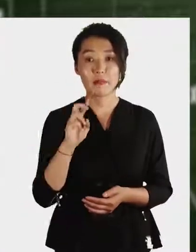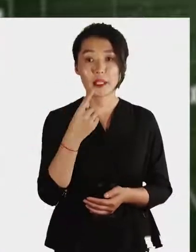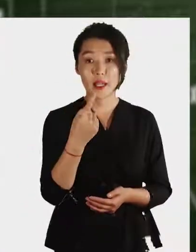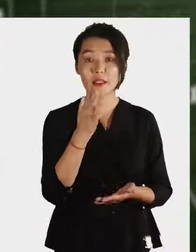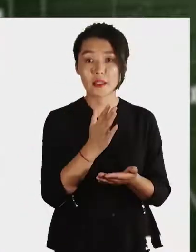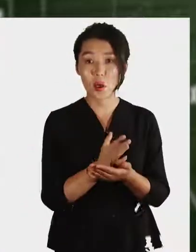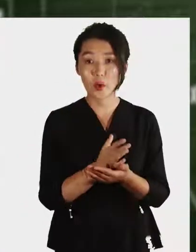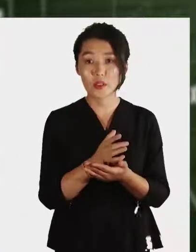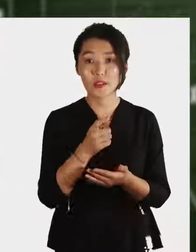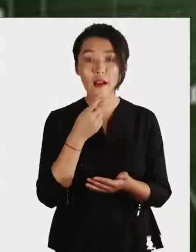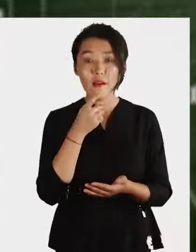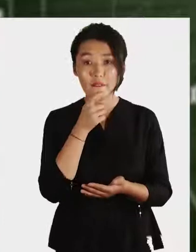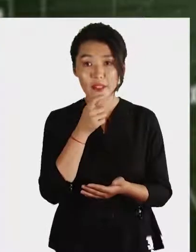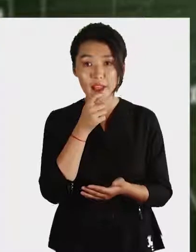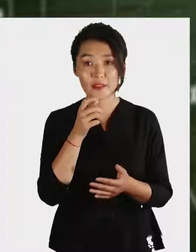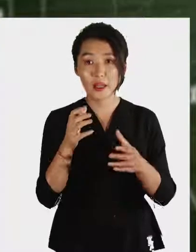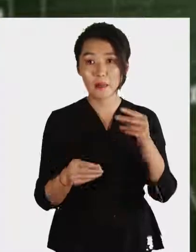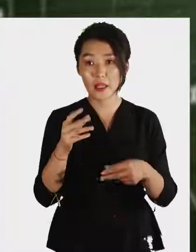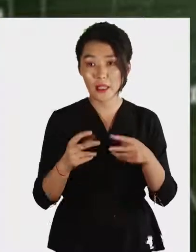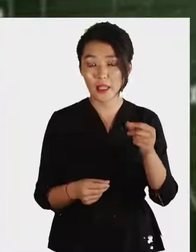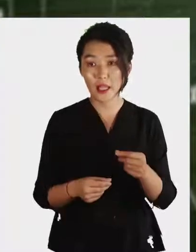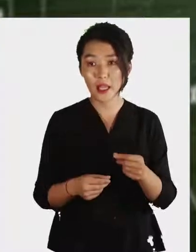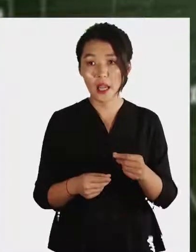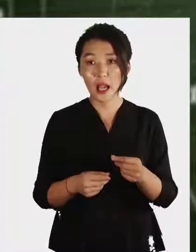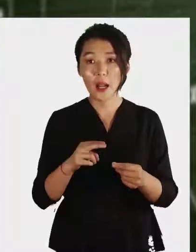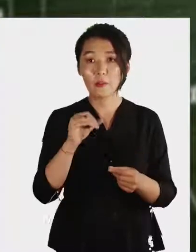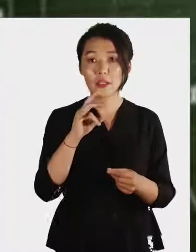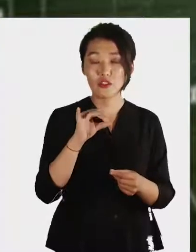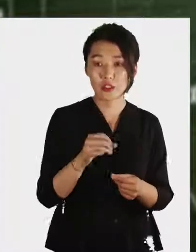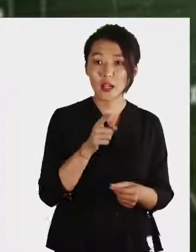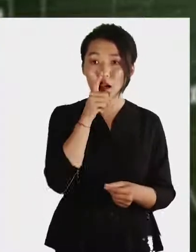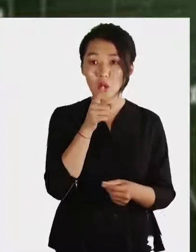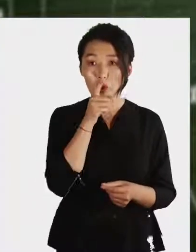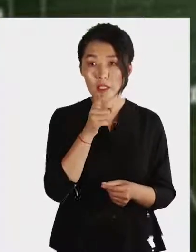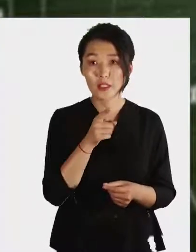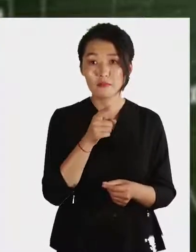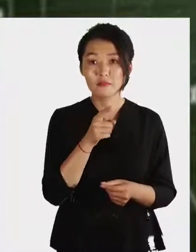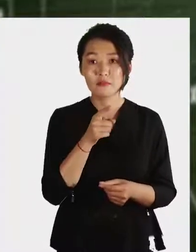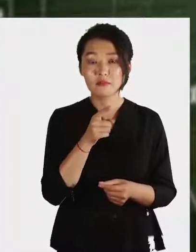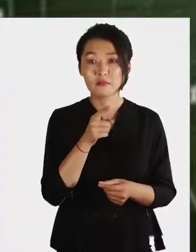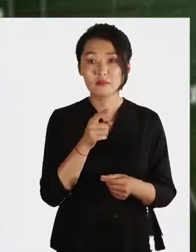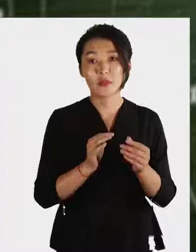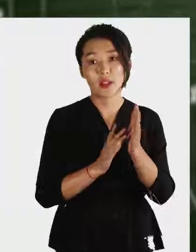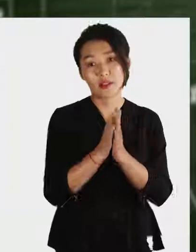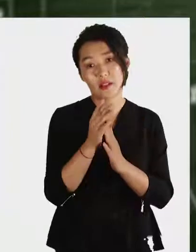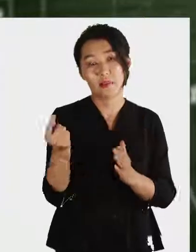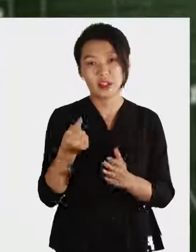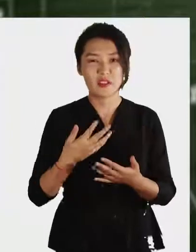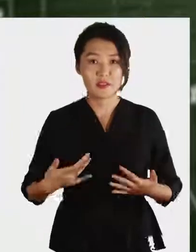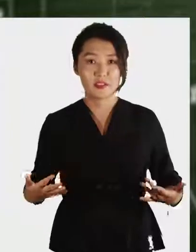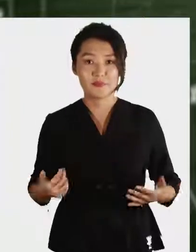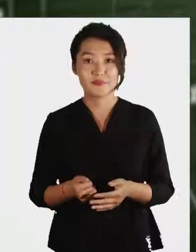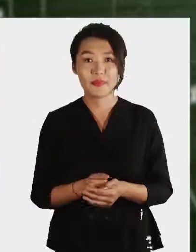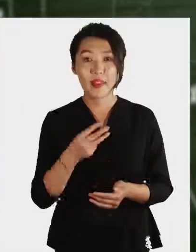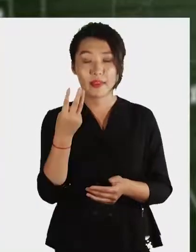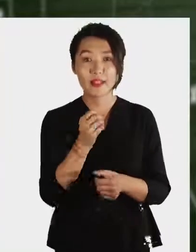подростка. Витамин В1 находится в яйцах, молоке, в печени, горохе, фасоли, в ростках